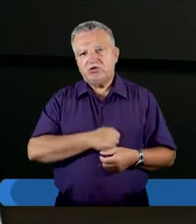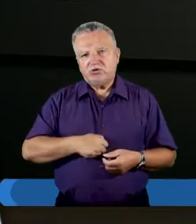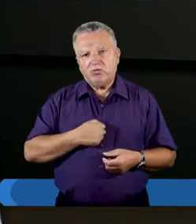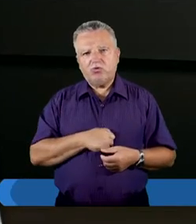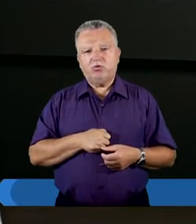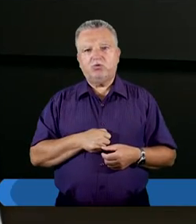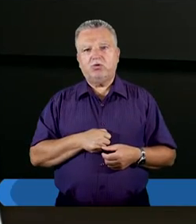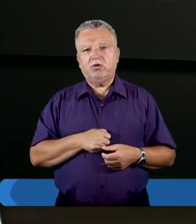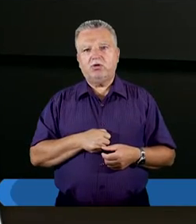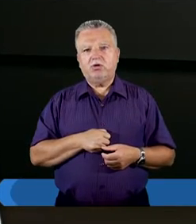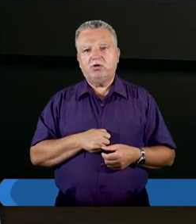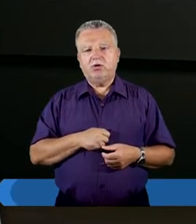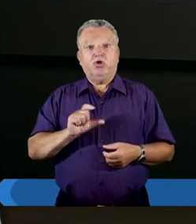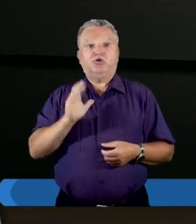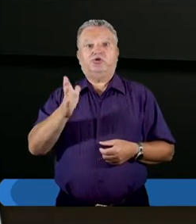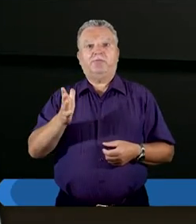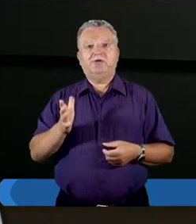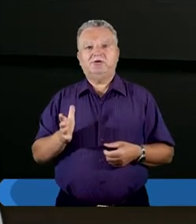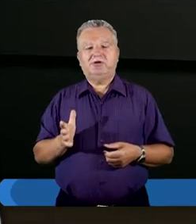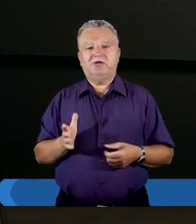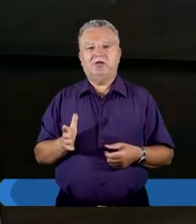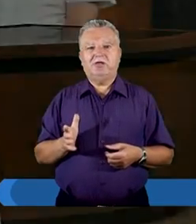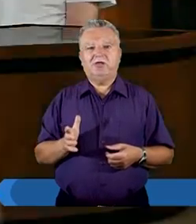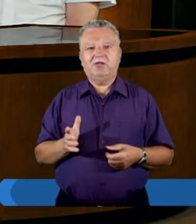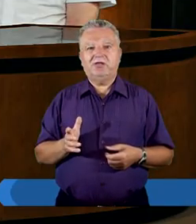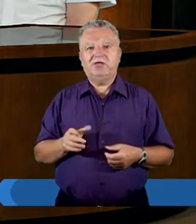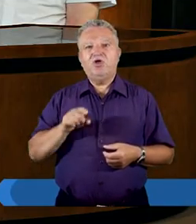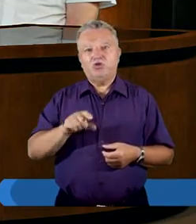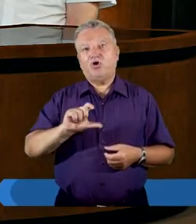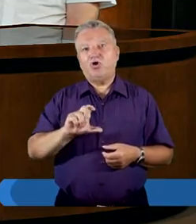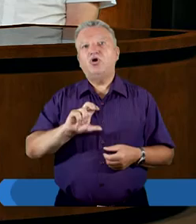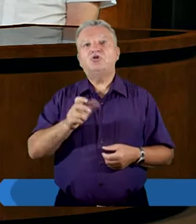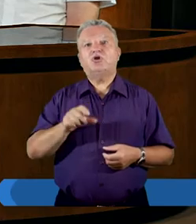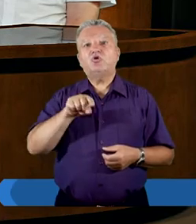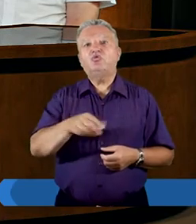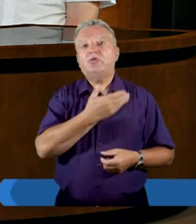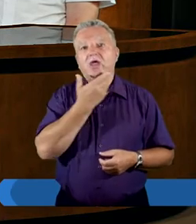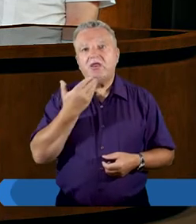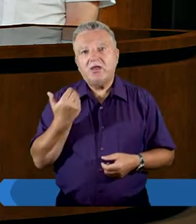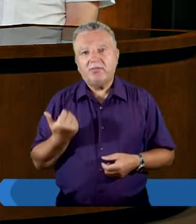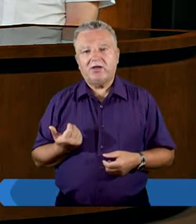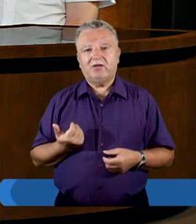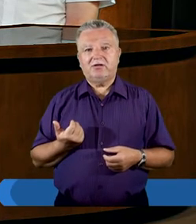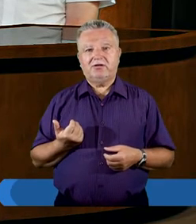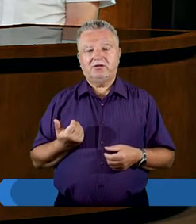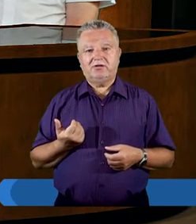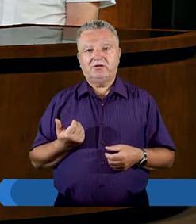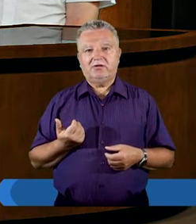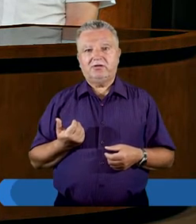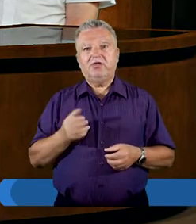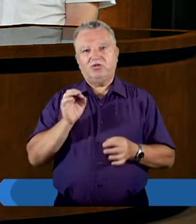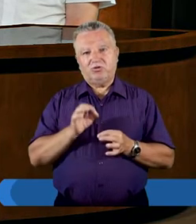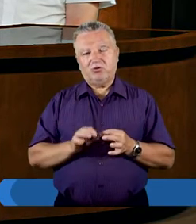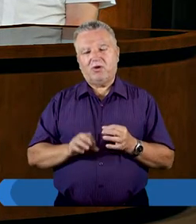smutku. Ktoś powie, no to co będzie? No właśnie to, czego tutaj nie ma. Prawda?